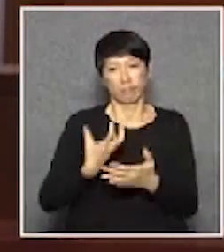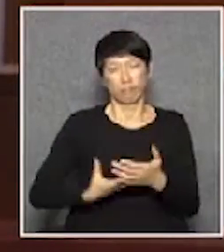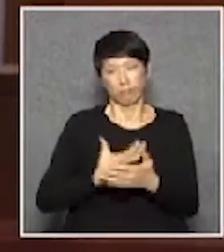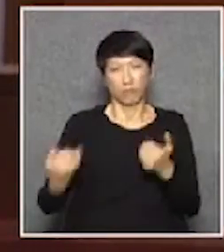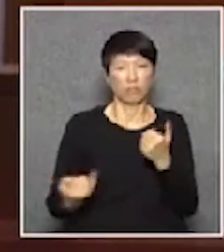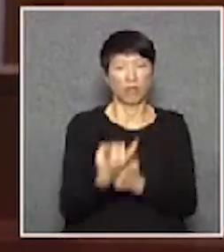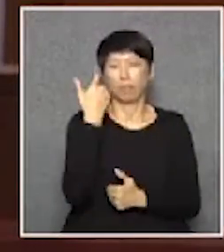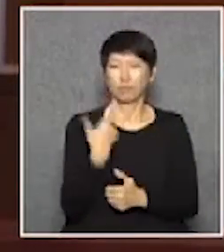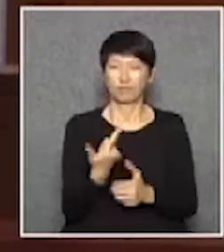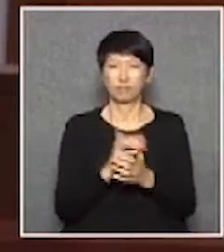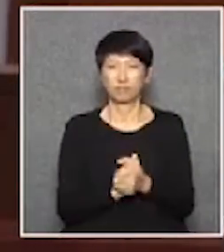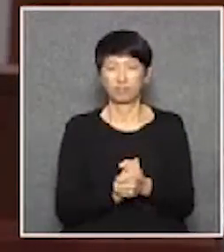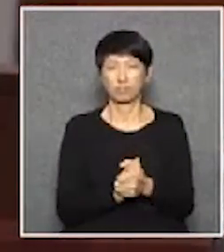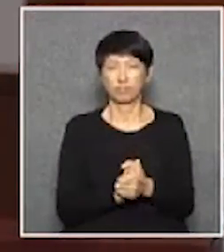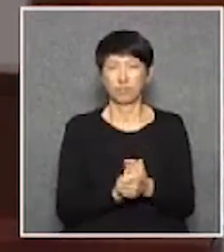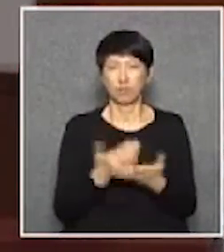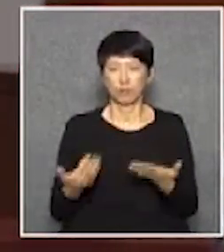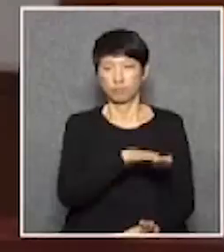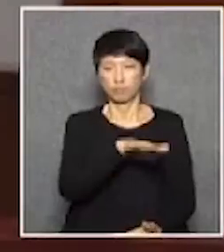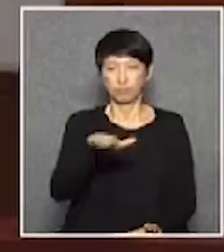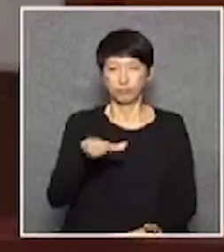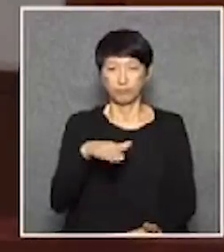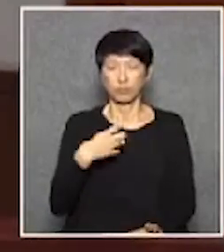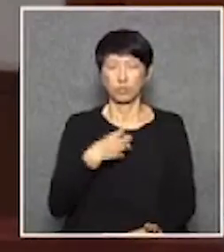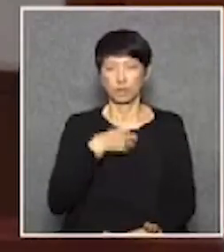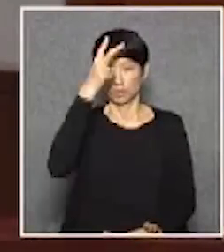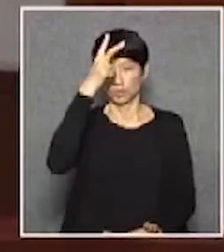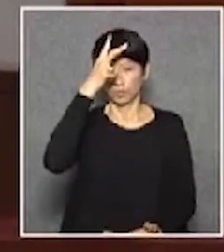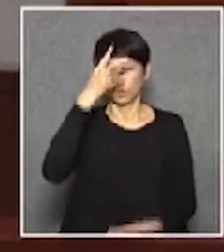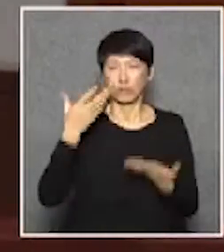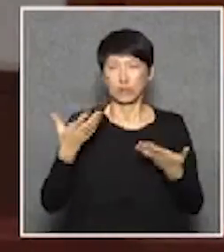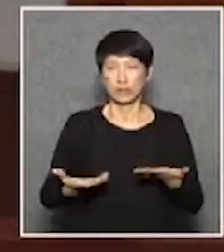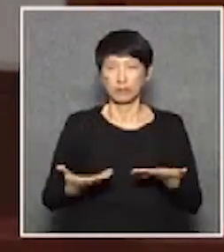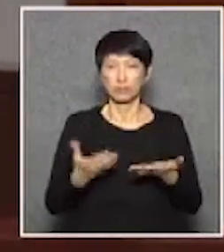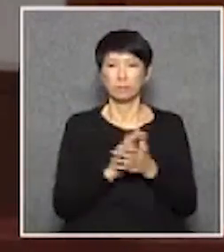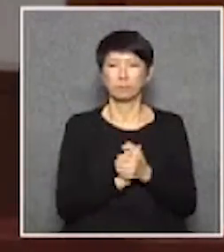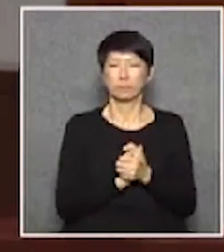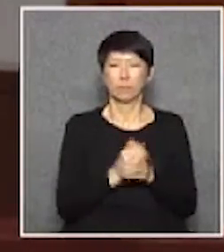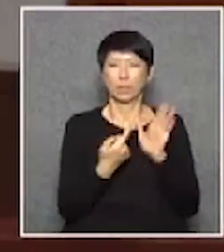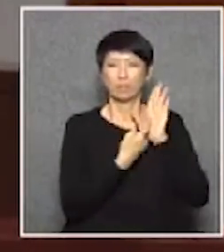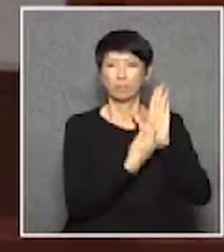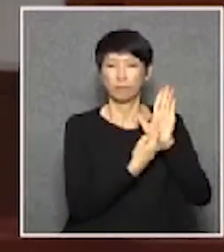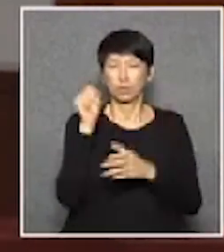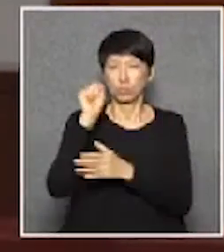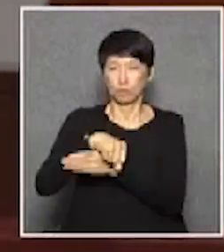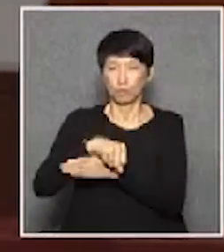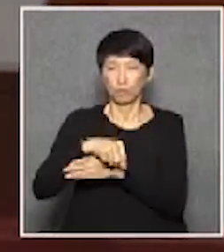嘅啊！所以我哋覺得政府今日呢一個即係議案獲得通過之後咧，